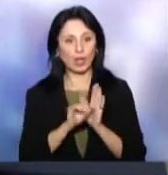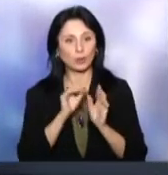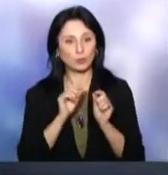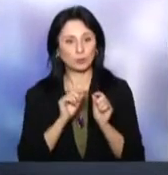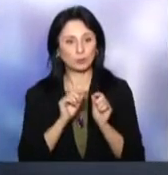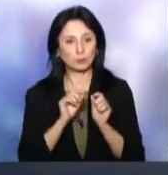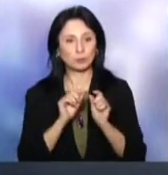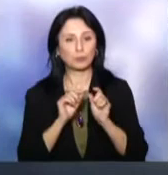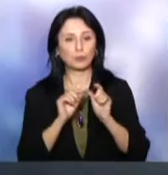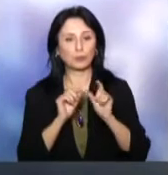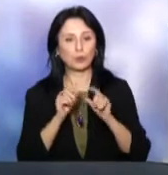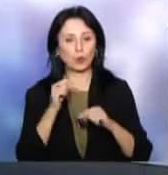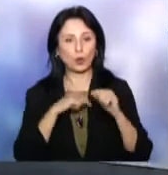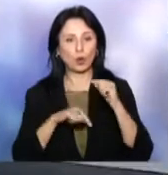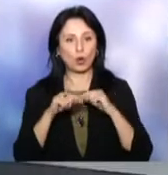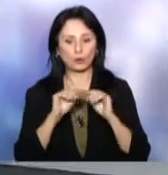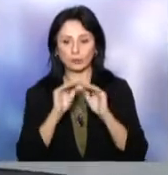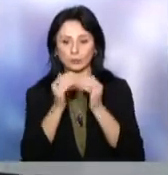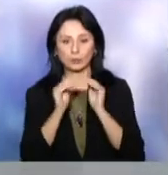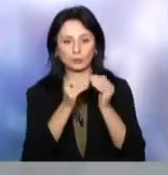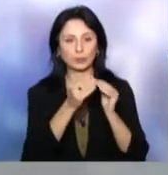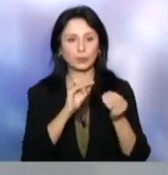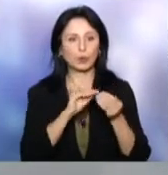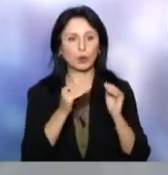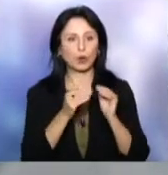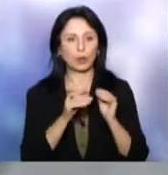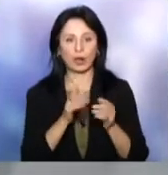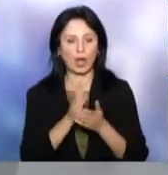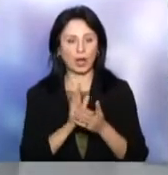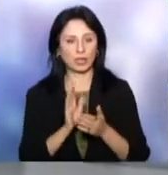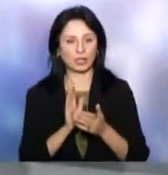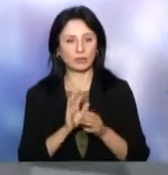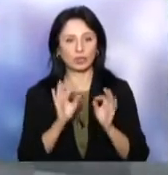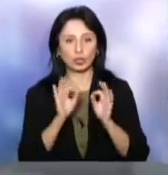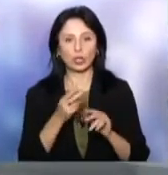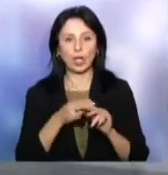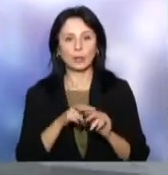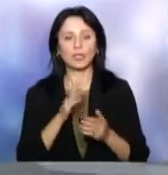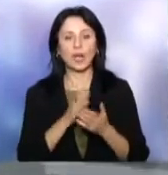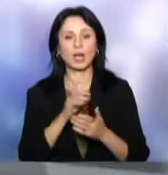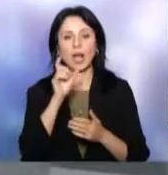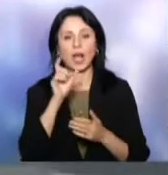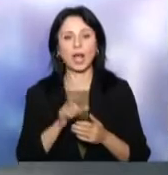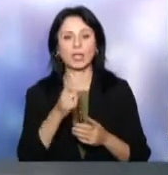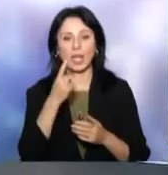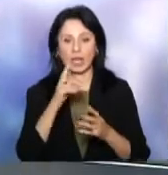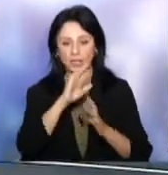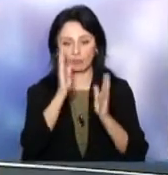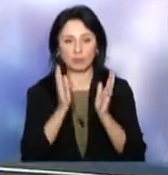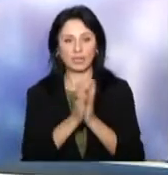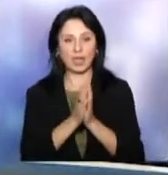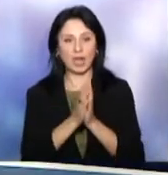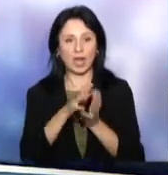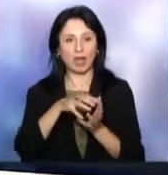ამიტომ არის ორგანიზმში იზოლირებული პრობლემები პრაქტიკულად არ არსებობს. სწორედ ამიტომ არის, რომ ადამიანი ერთი მთლიანია